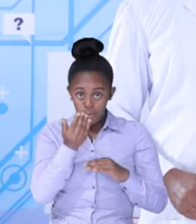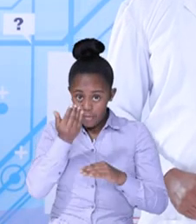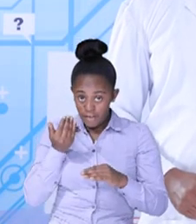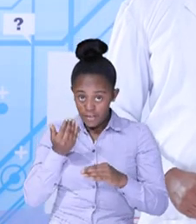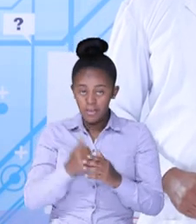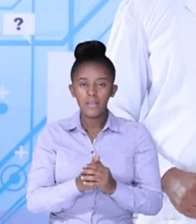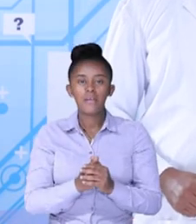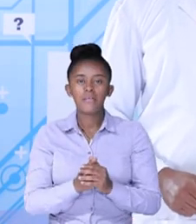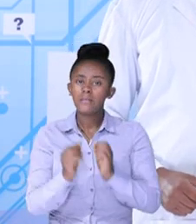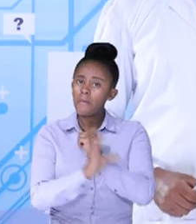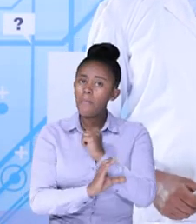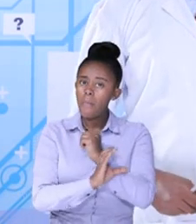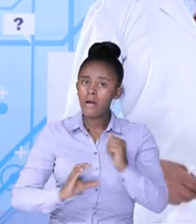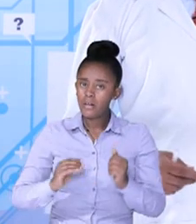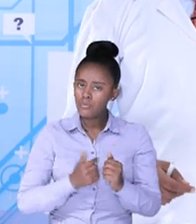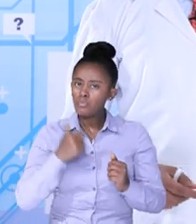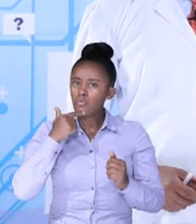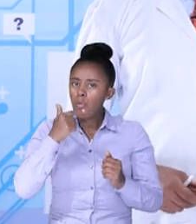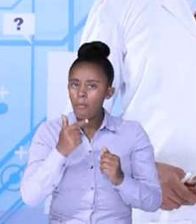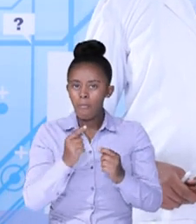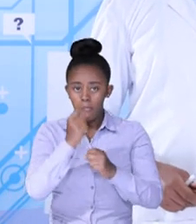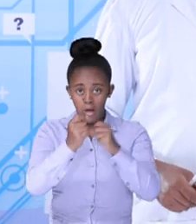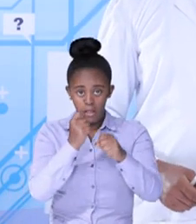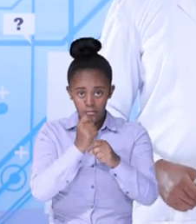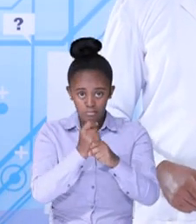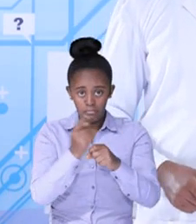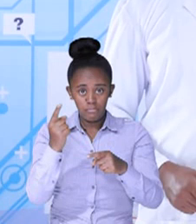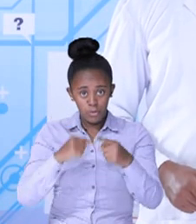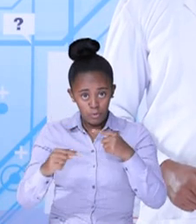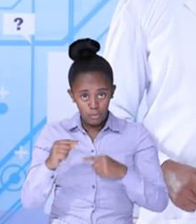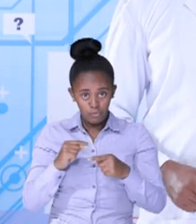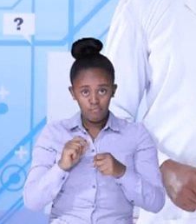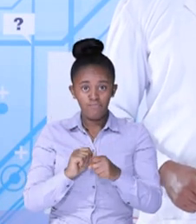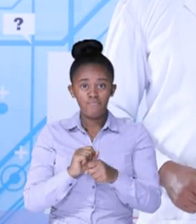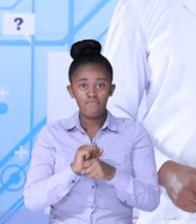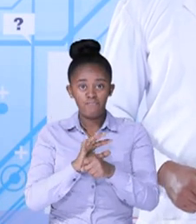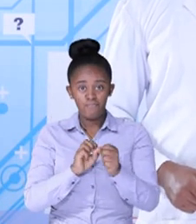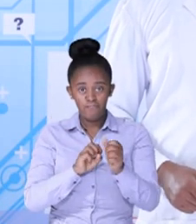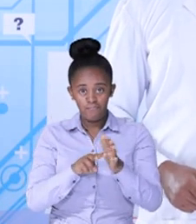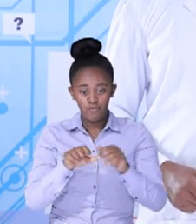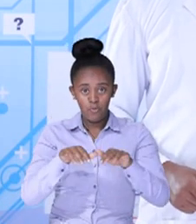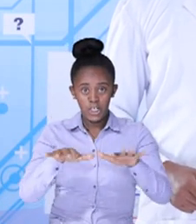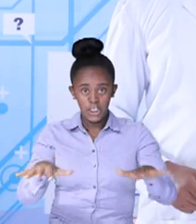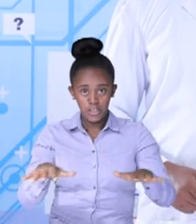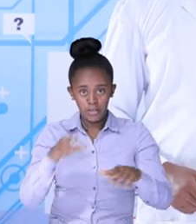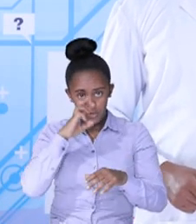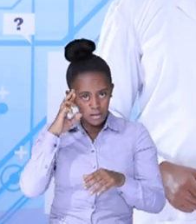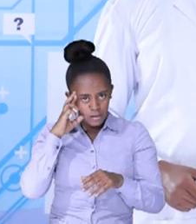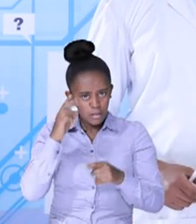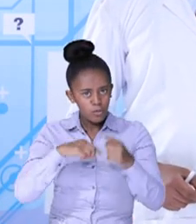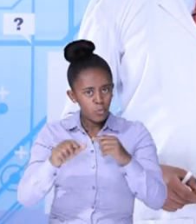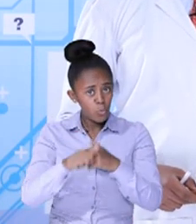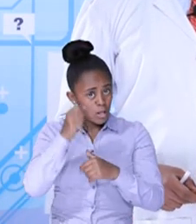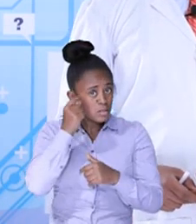እንግዲህ በአገራችንም ብሎም በዓለም በተከሰተው ወረርሽኝ ምክንያት ያደረሰ ያለውን ጉዳት